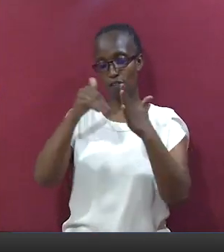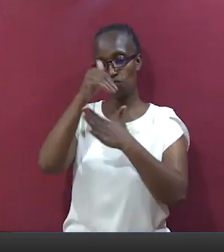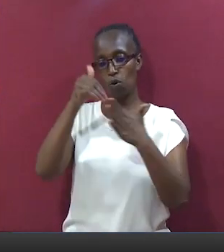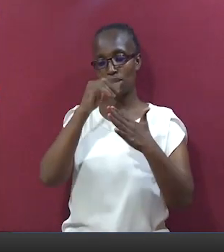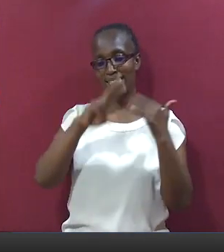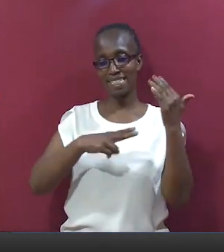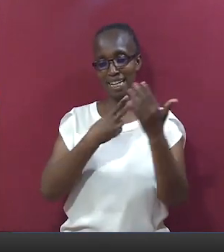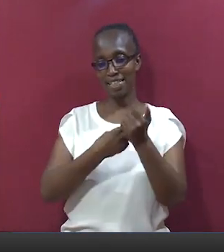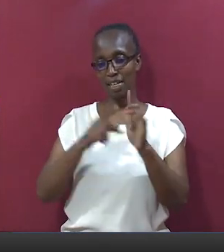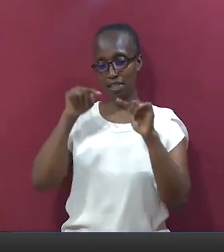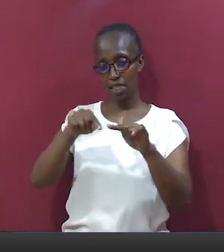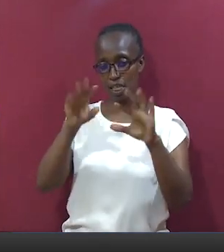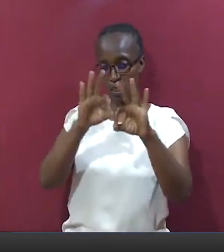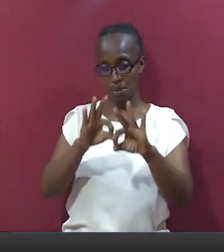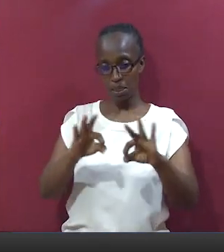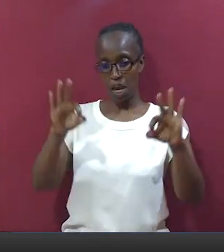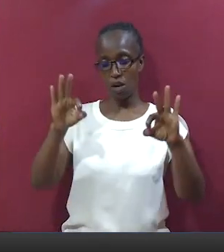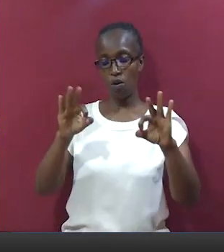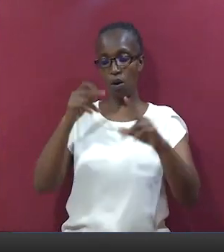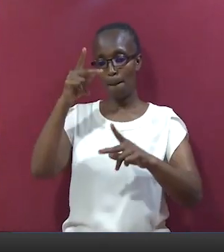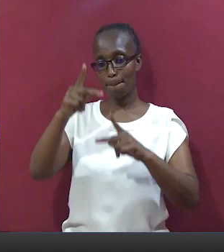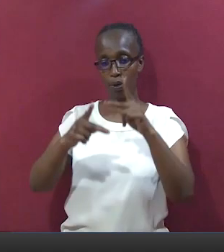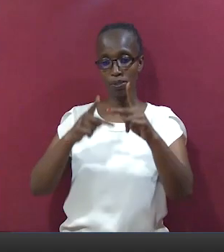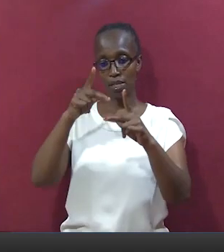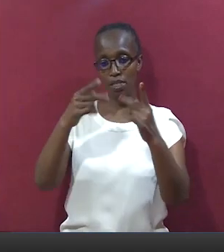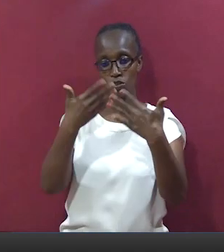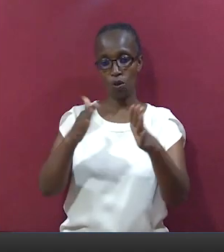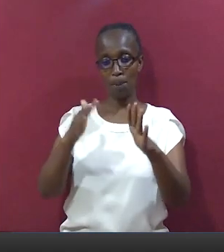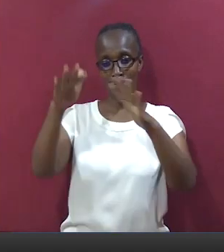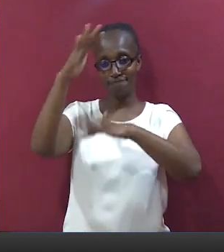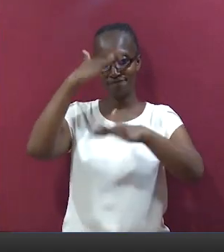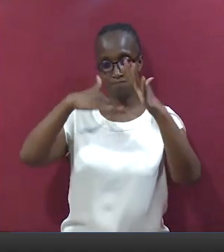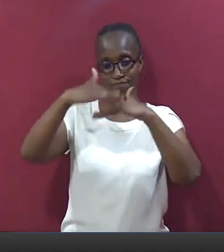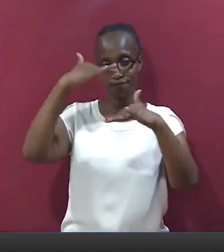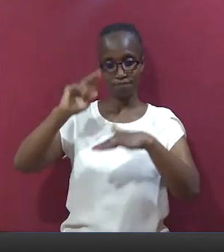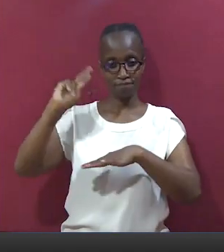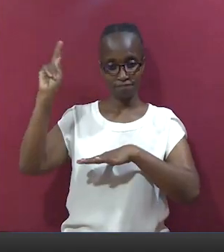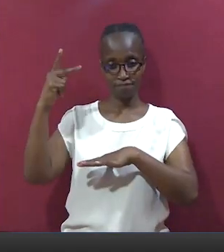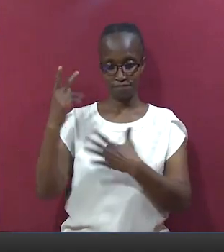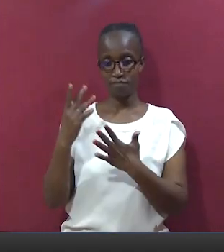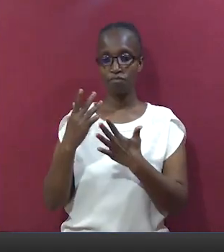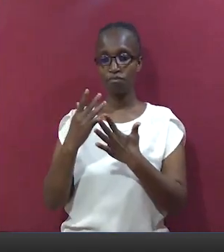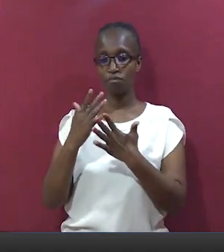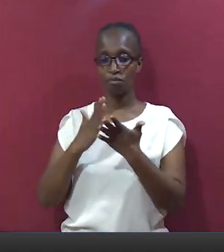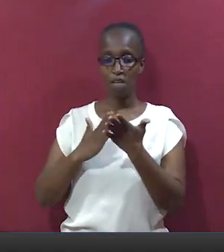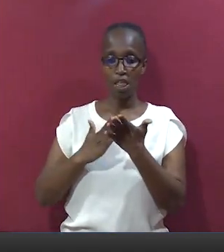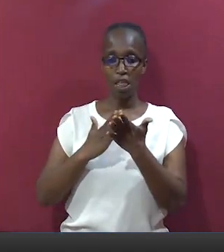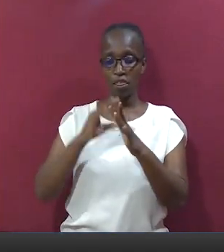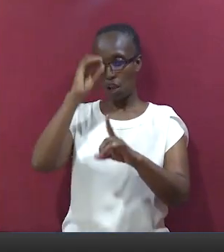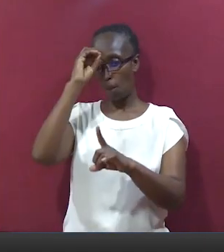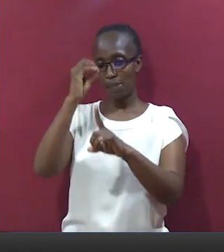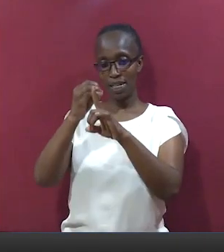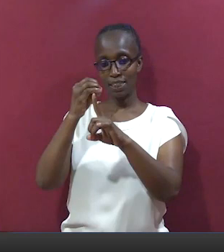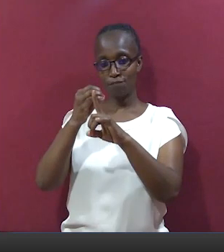journey to Open University of Kenya. Rais William Ruto akisema kuwa madhumuni ya chuo hicho